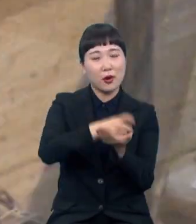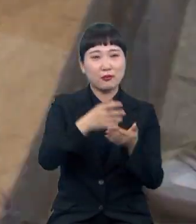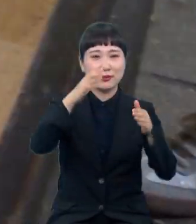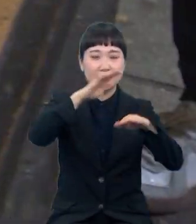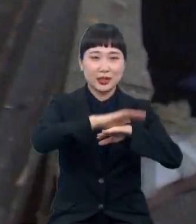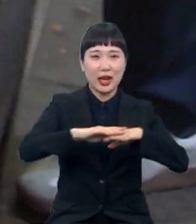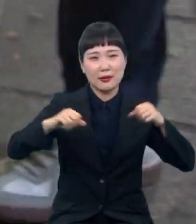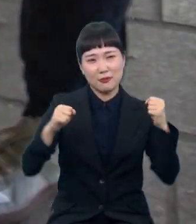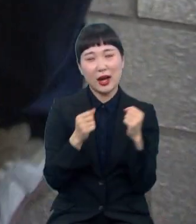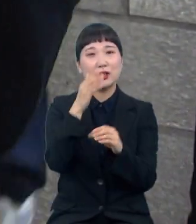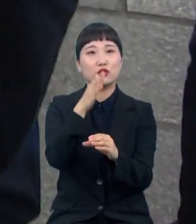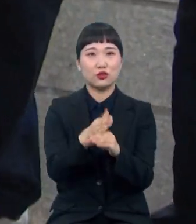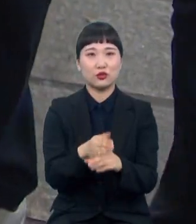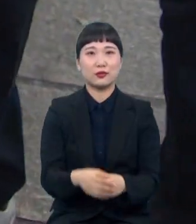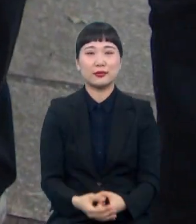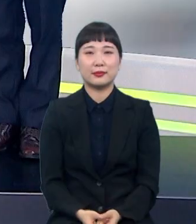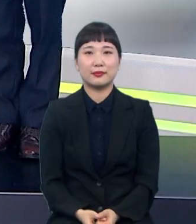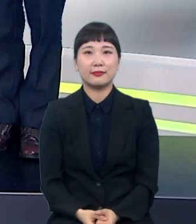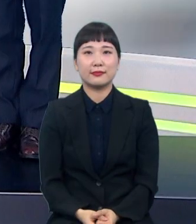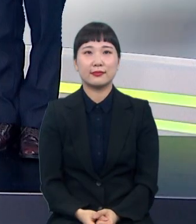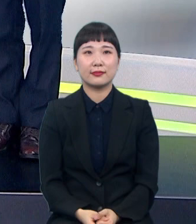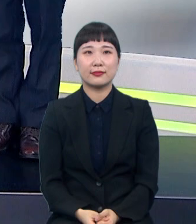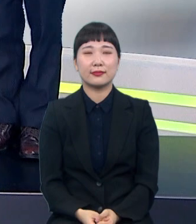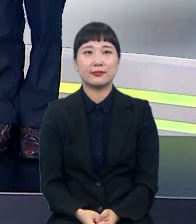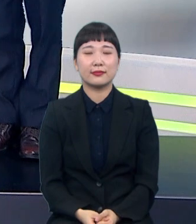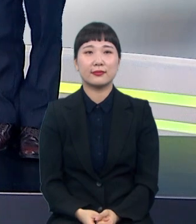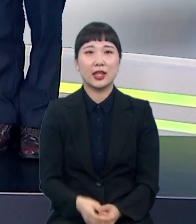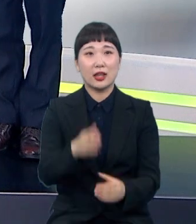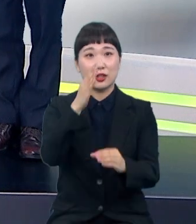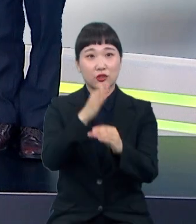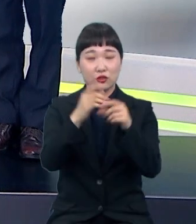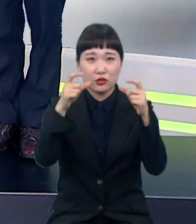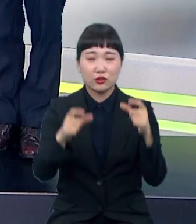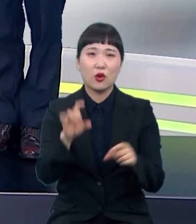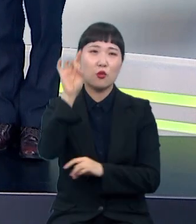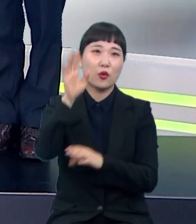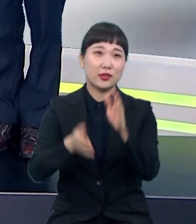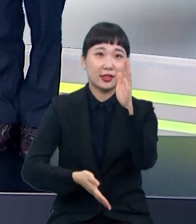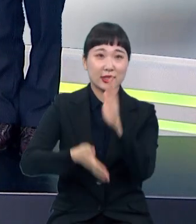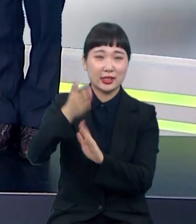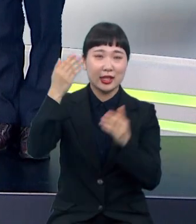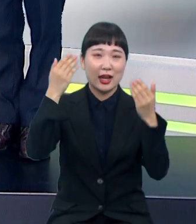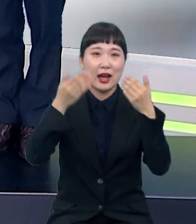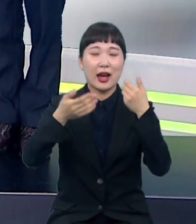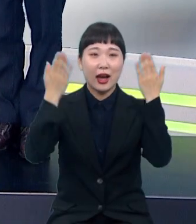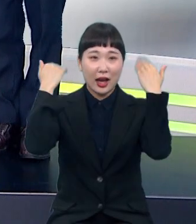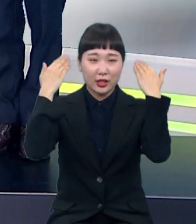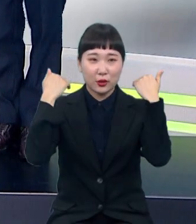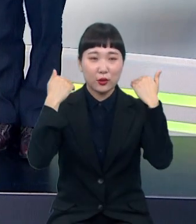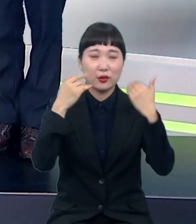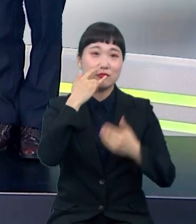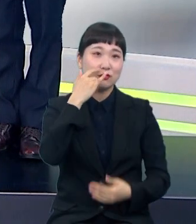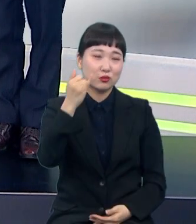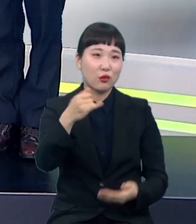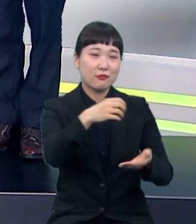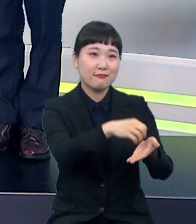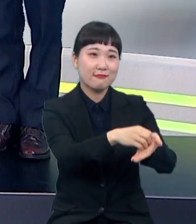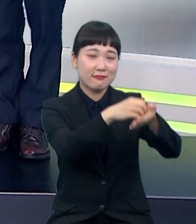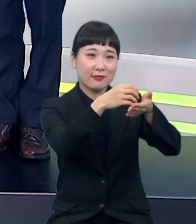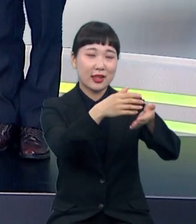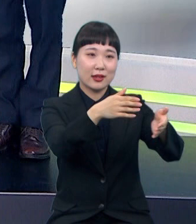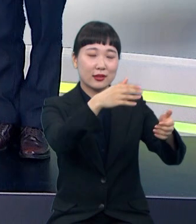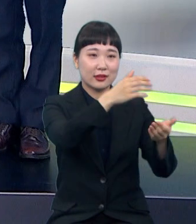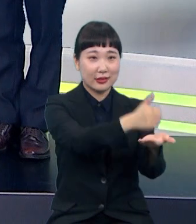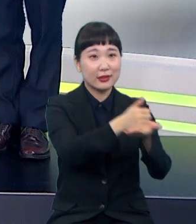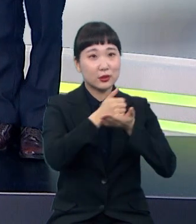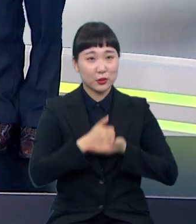해명했습니다. BTV 뉴스 이영국입니다. 중구가 원도심 초등학교 학부모를 초청해 교육 발전을 위한 간담회를